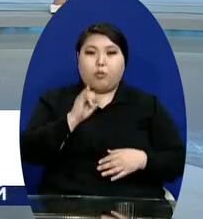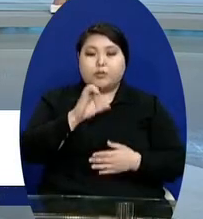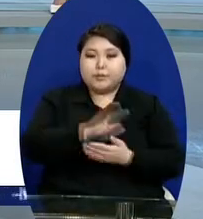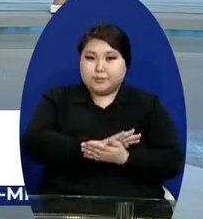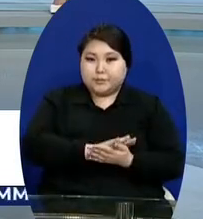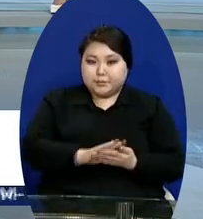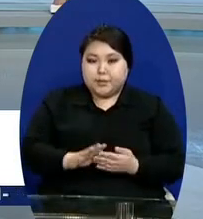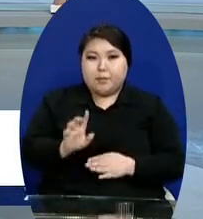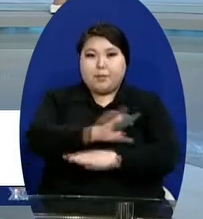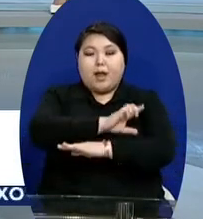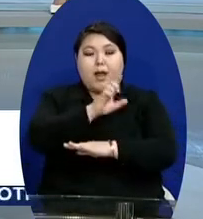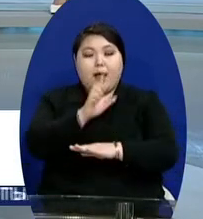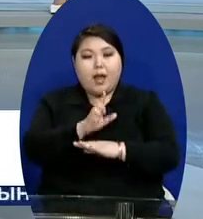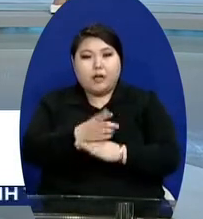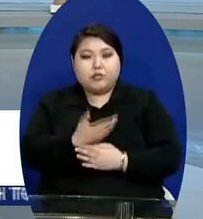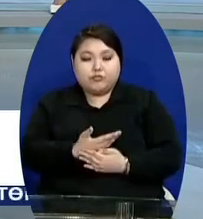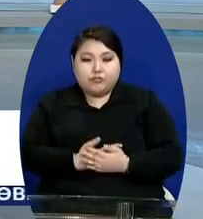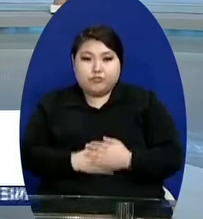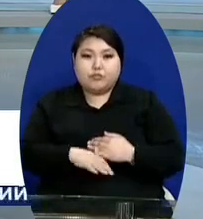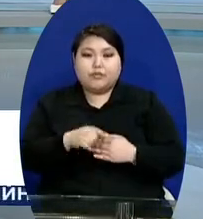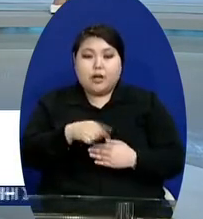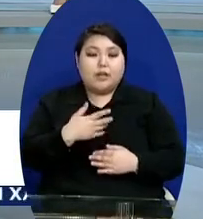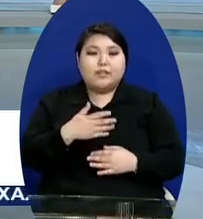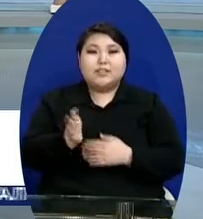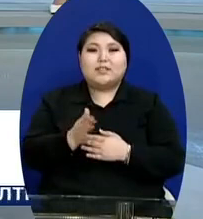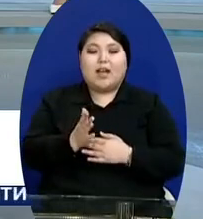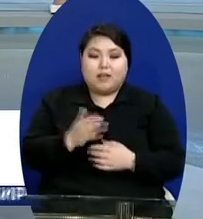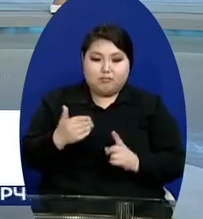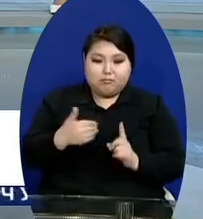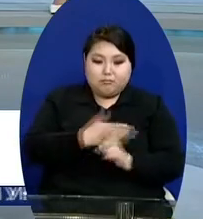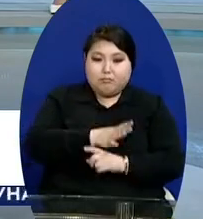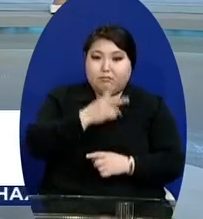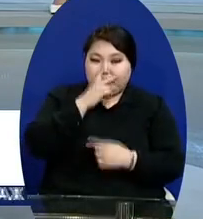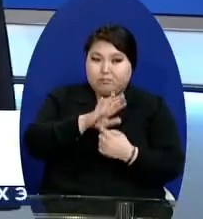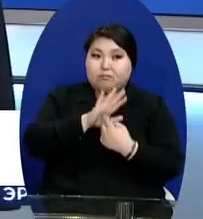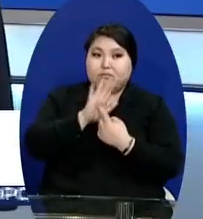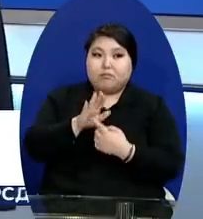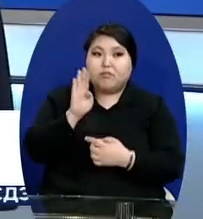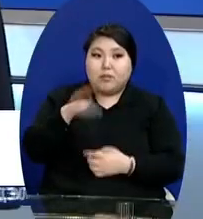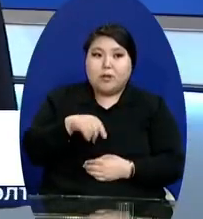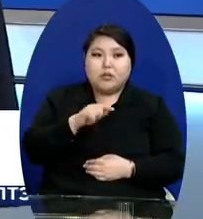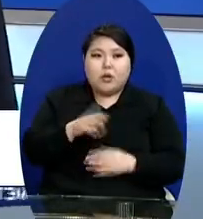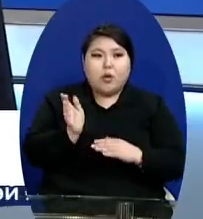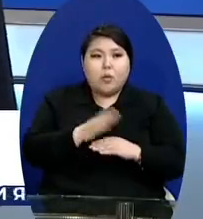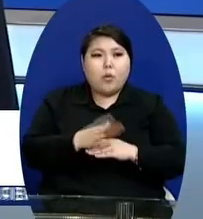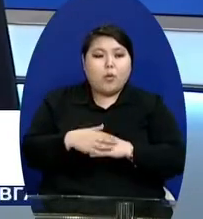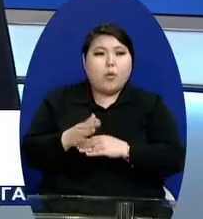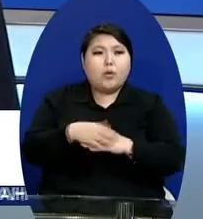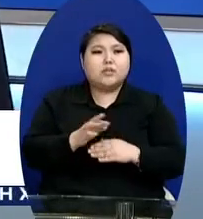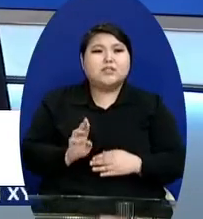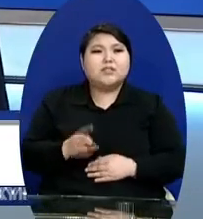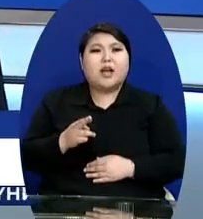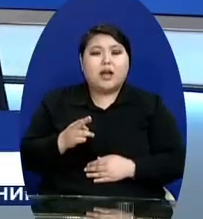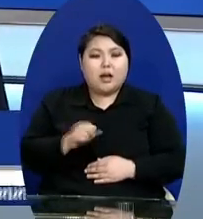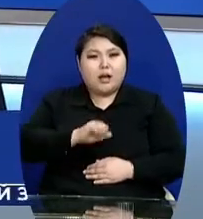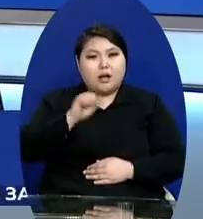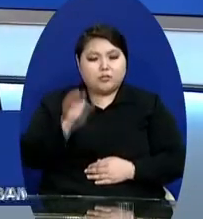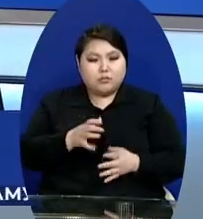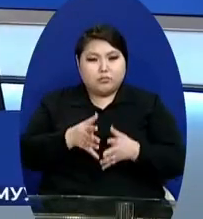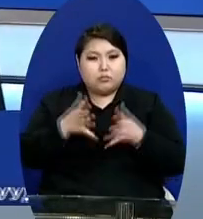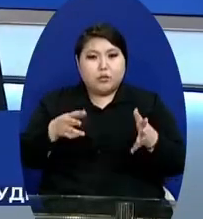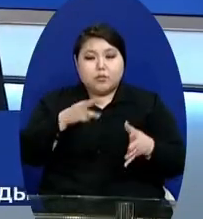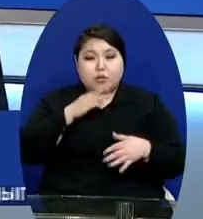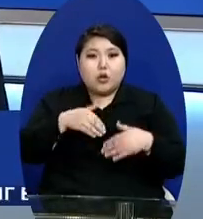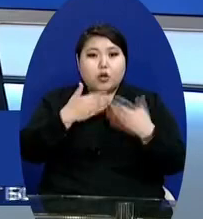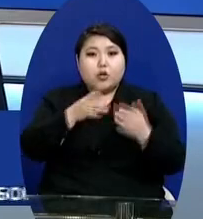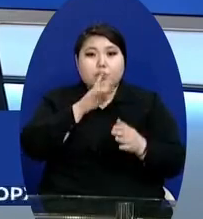болон байгалийн унган төрхийг загсаар дамжуулан илэрхийлдэг гэж хэлж байна. За энэ одоо яагаад хорогдож байгаа асуудлыг дэлгэрэнгүй мэдээлэл хүрэхээс